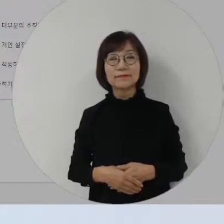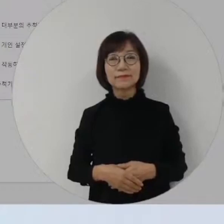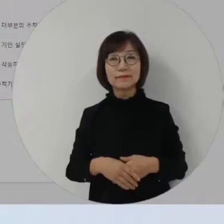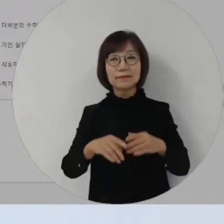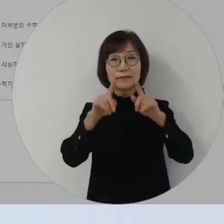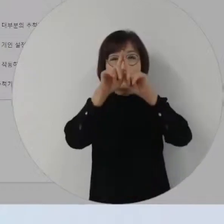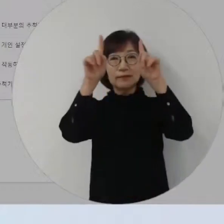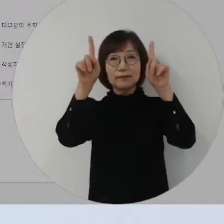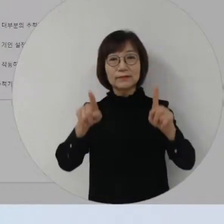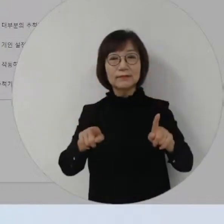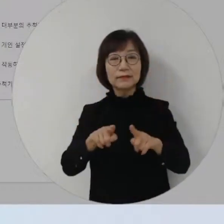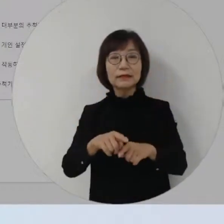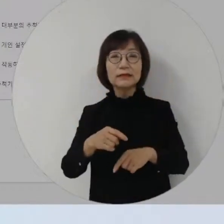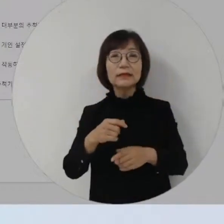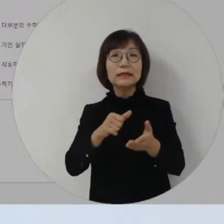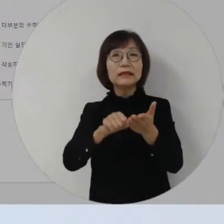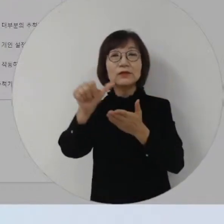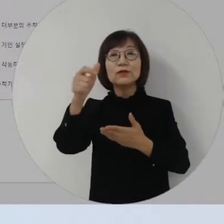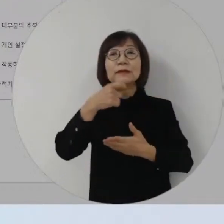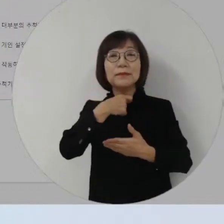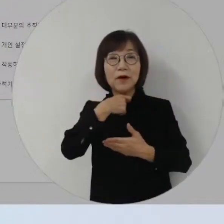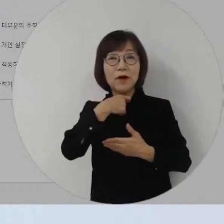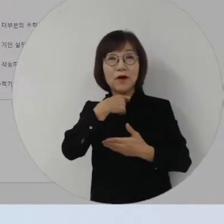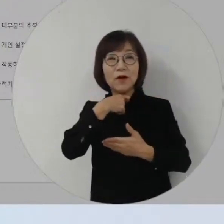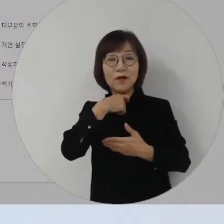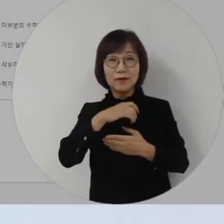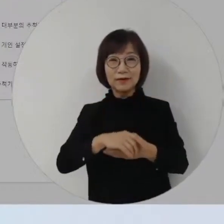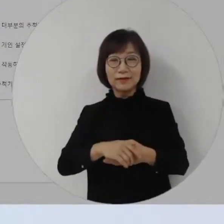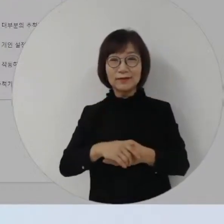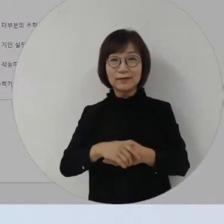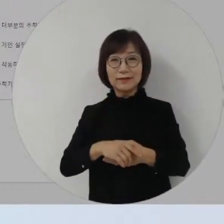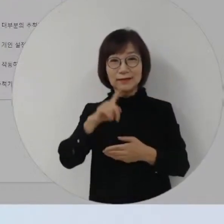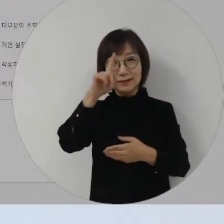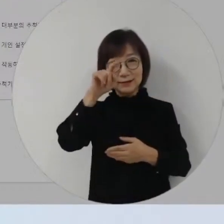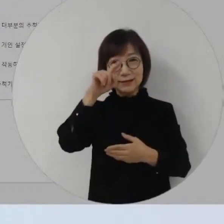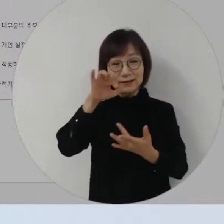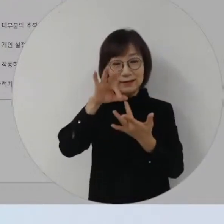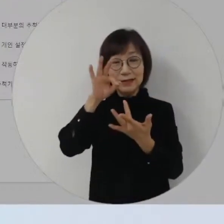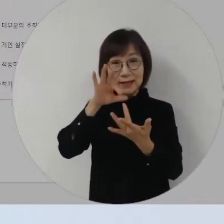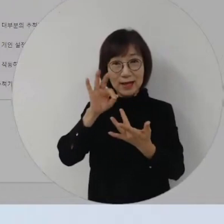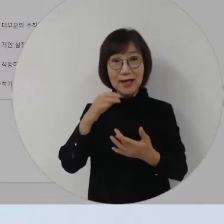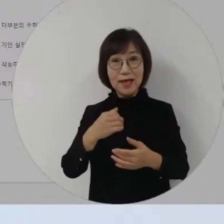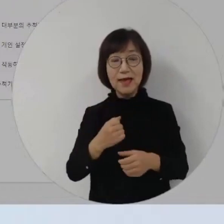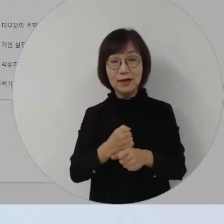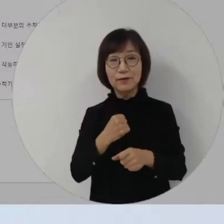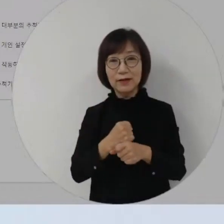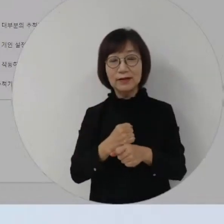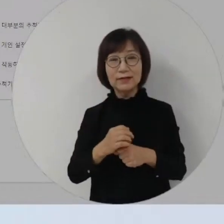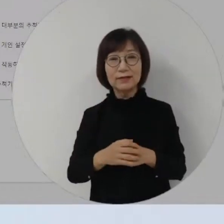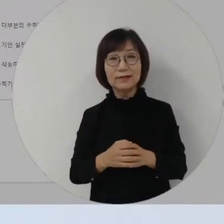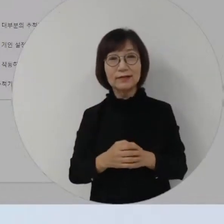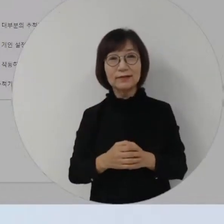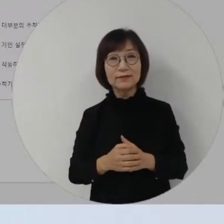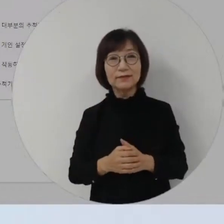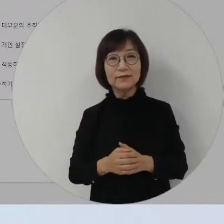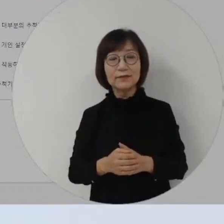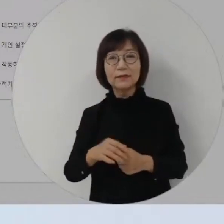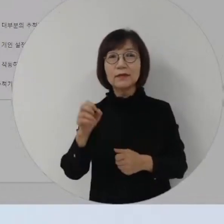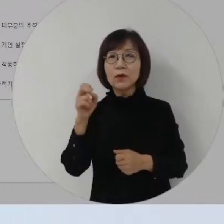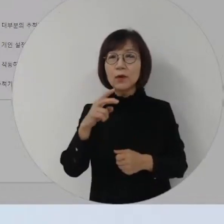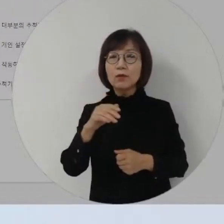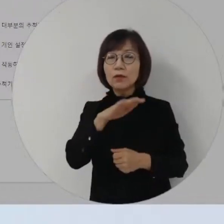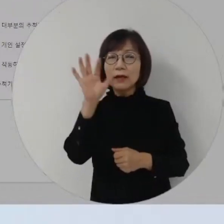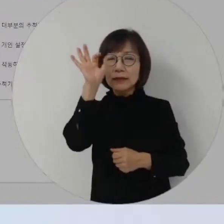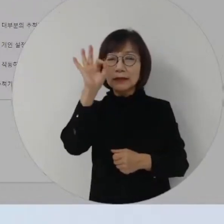거고요. 다운로드 한 파일이 아니라 다운로드 했던 기록들이에요. 쿠키 및 이런 것들 다